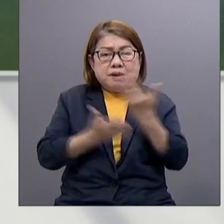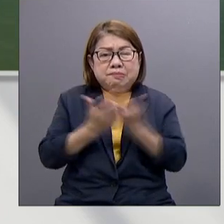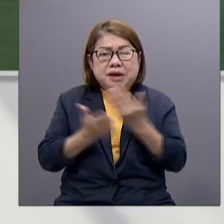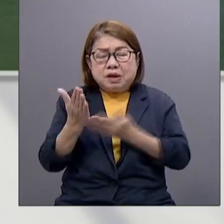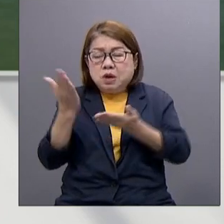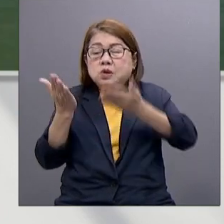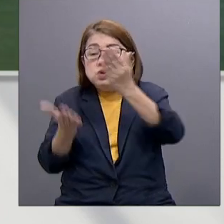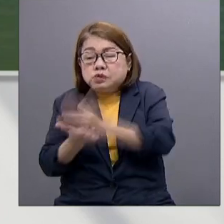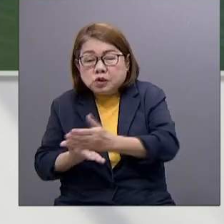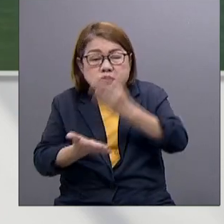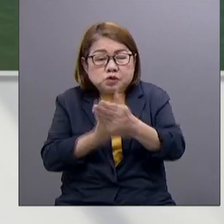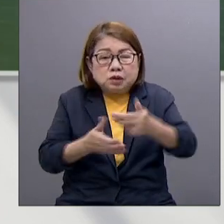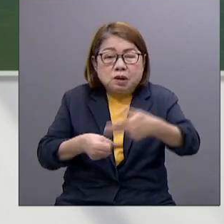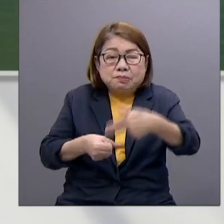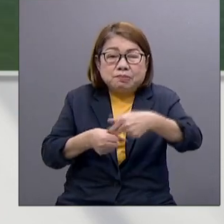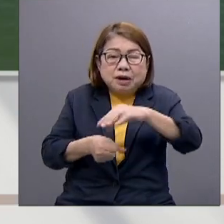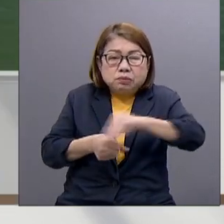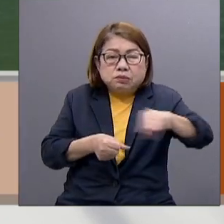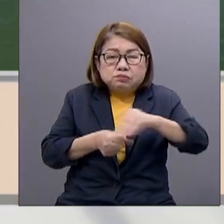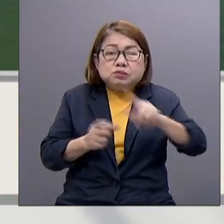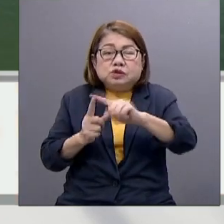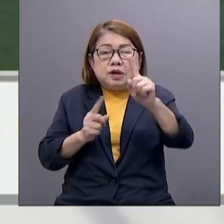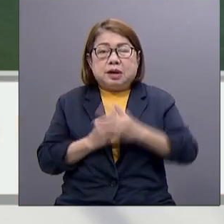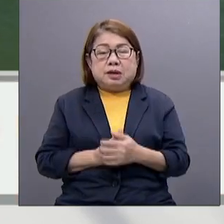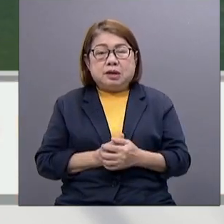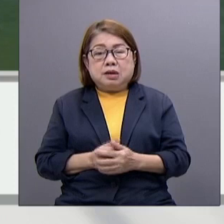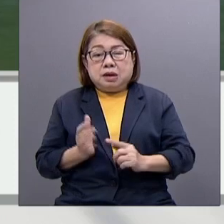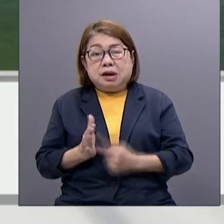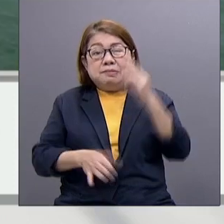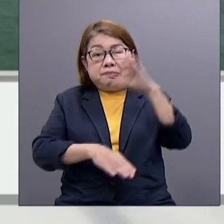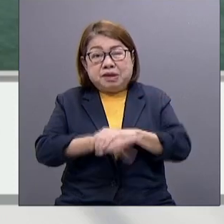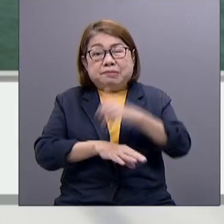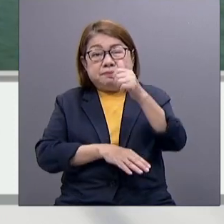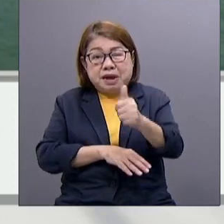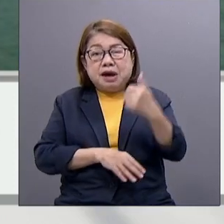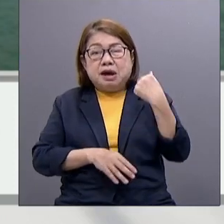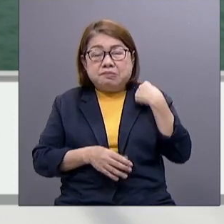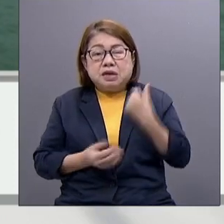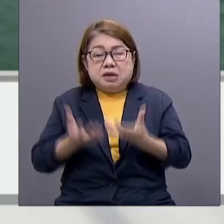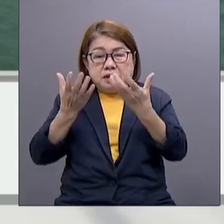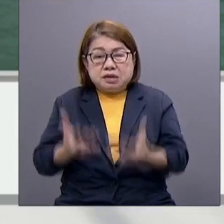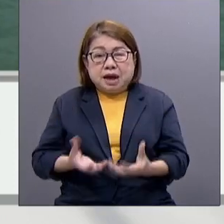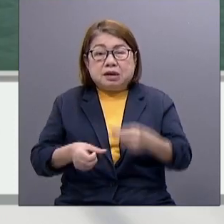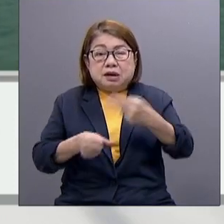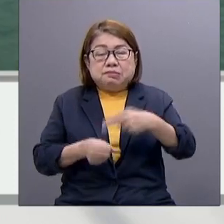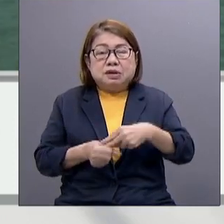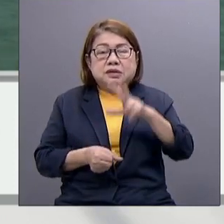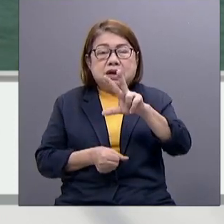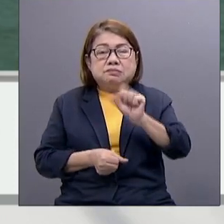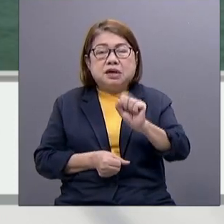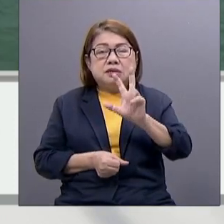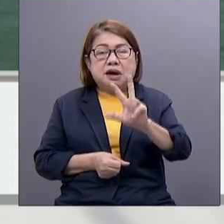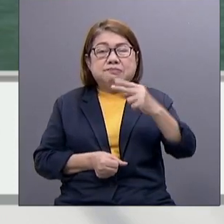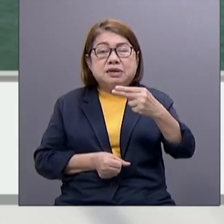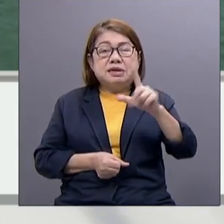มาแล้วบ้างนะคะนับตั้งแต่เรือของกลางในคดีน้ำมันเถื่อนกว่า 330,000ลิตรหายไป